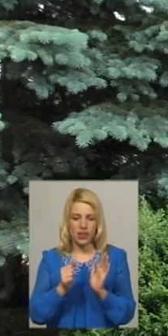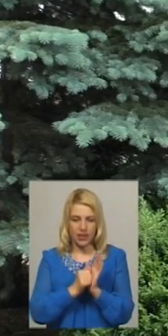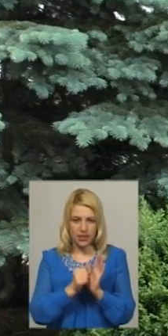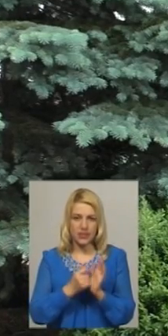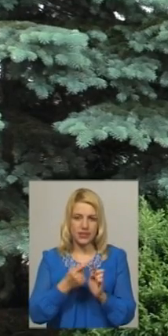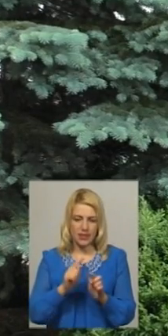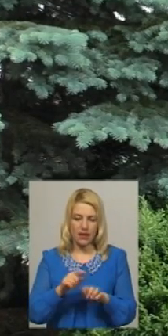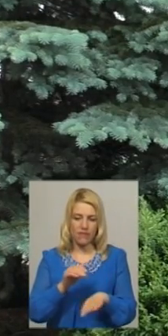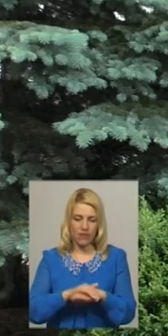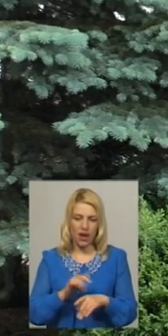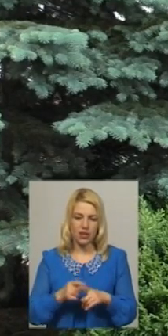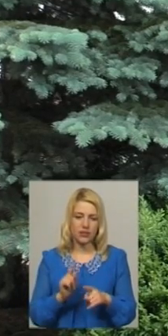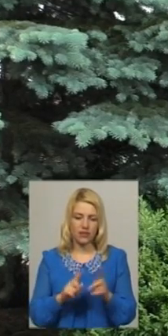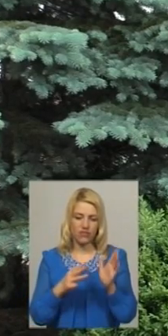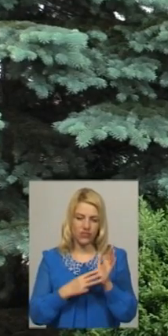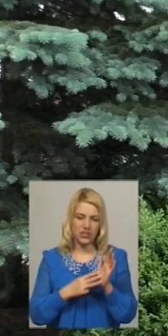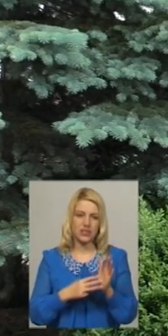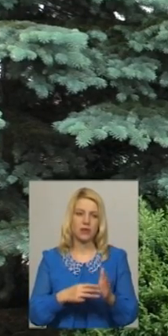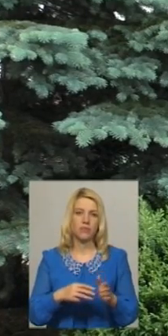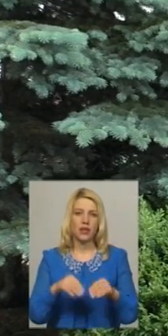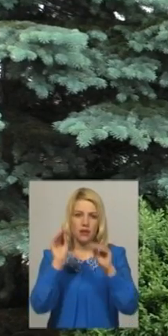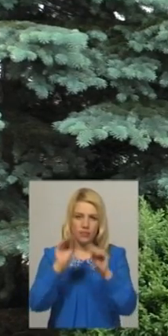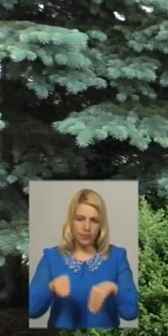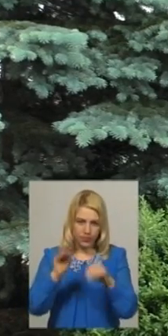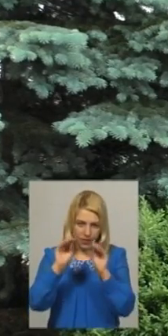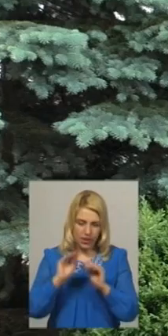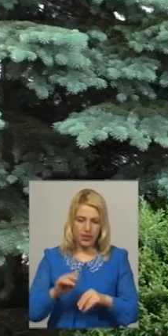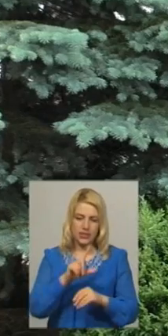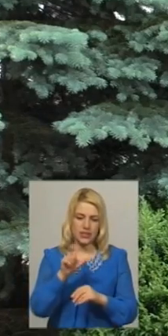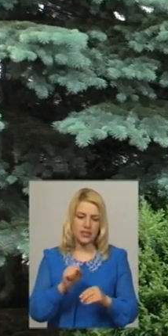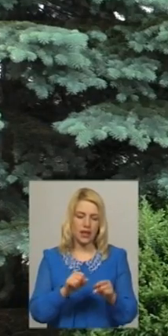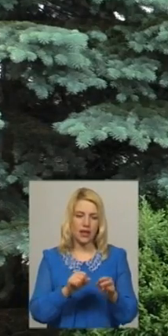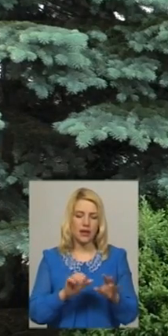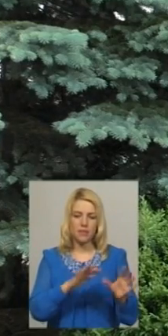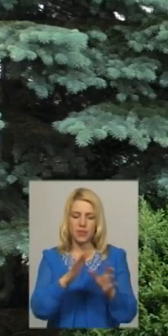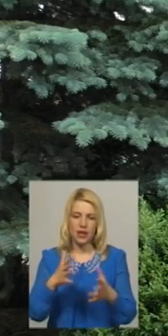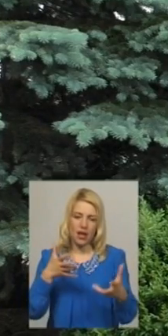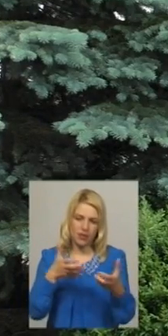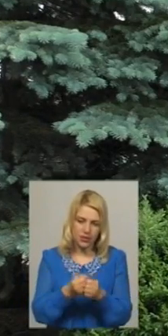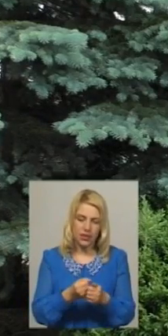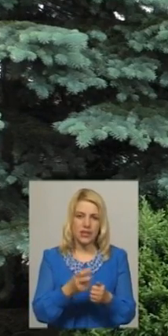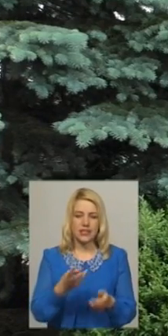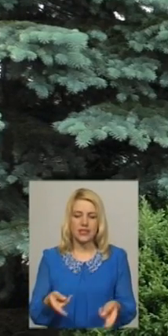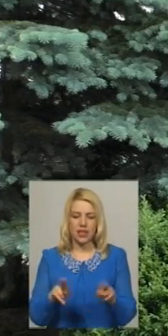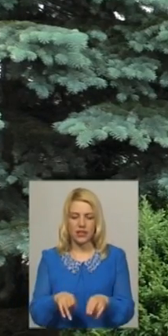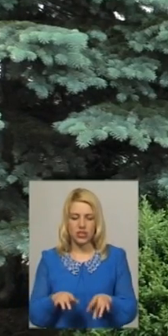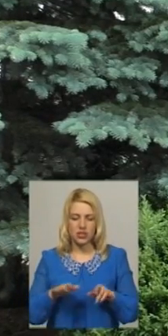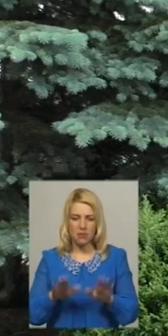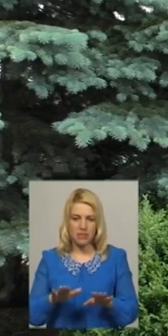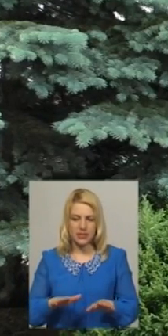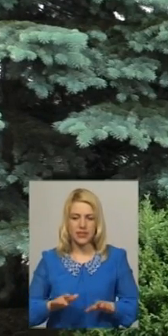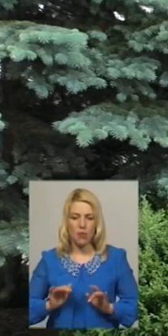на чоловіка 8 адміністративних матеріалів за вчинення дорожньо-транспортних пригод, за залишення місця події, за те, що він